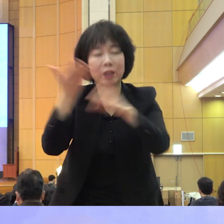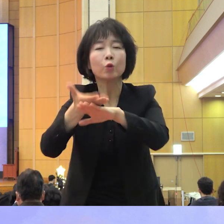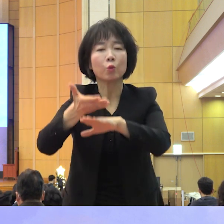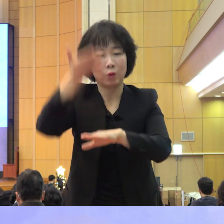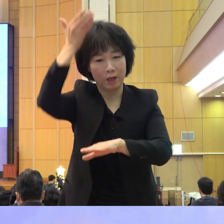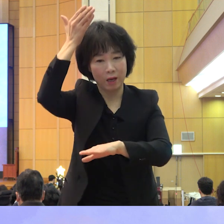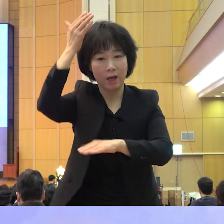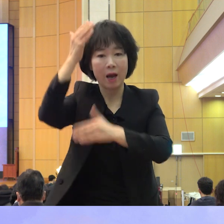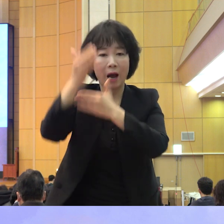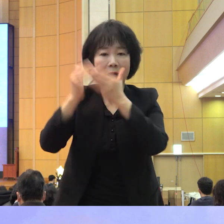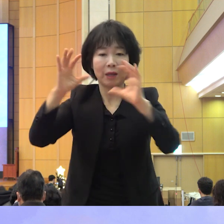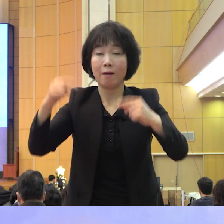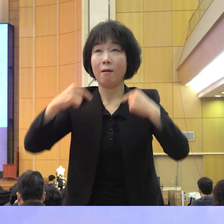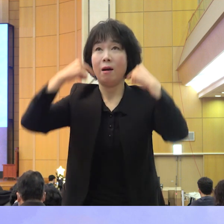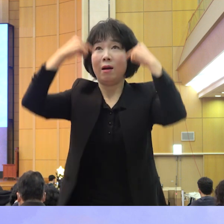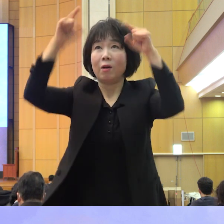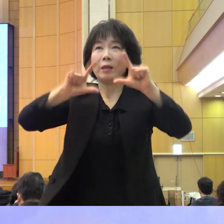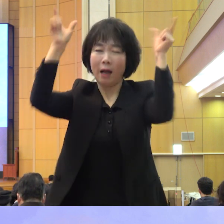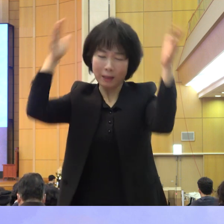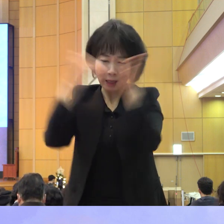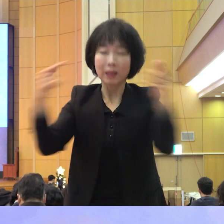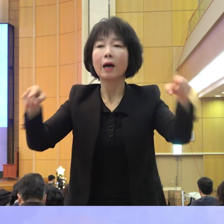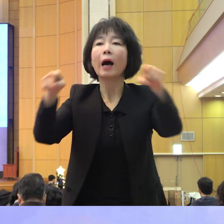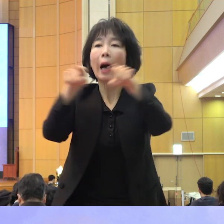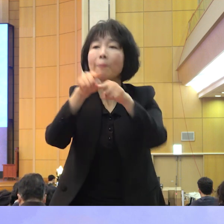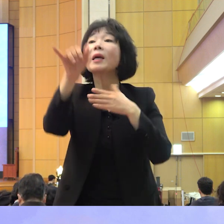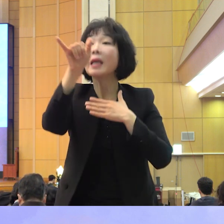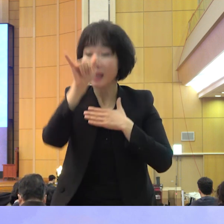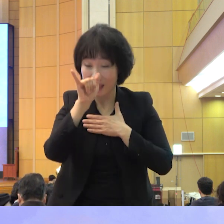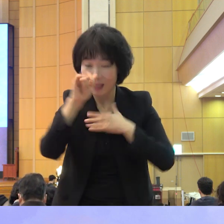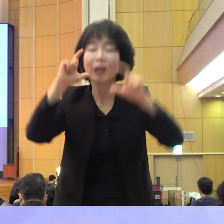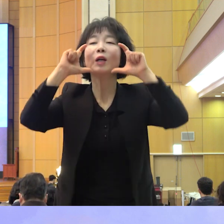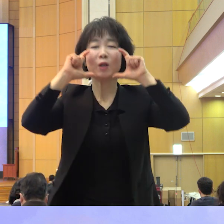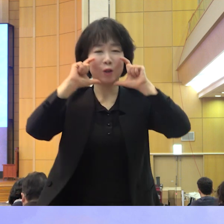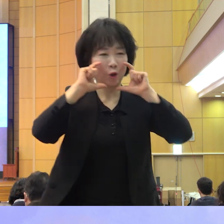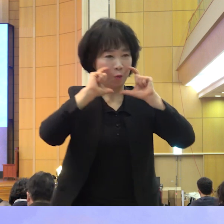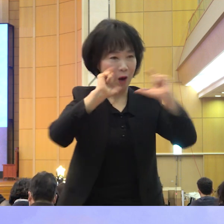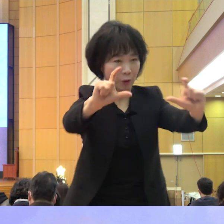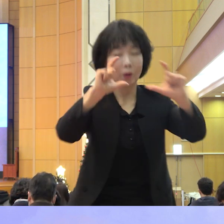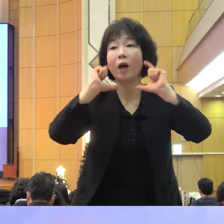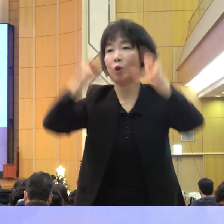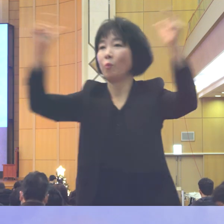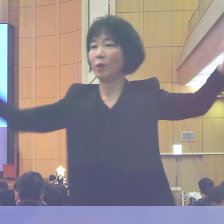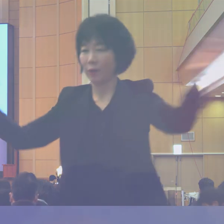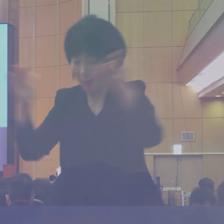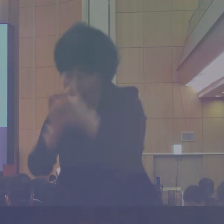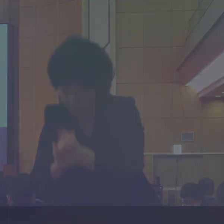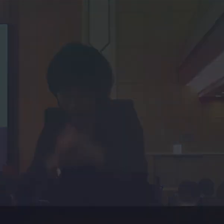범사의회와 그리고 주님 나라 들어가는 그날까지 함께할지어다. 아멘.